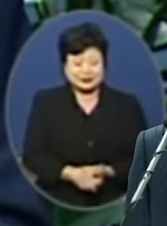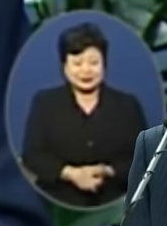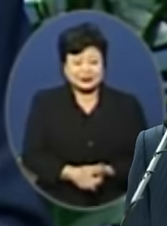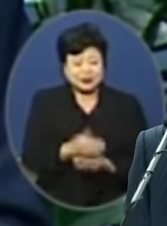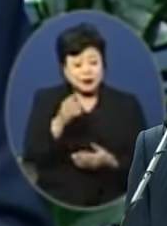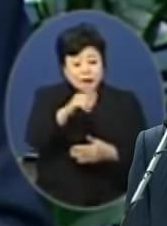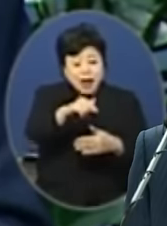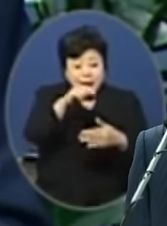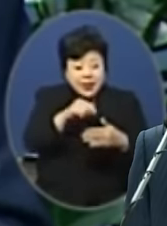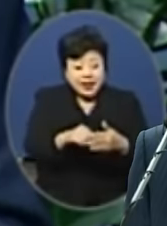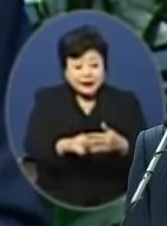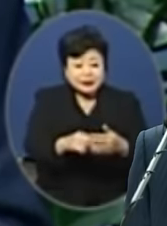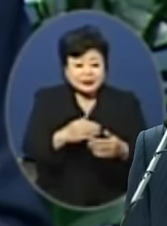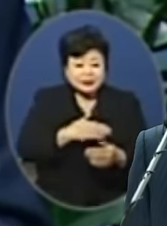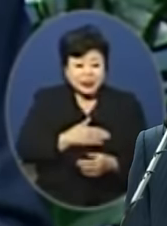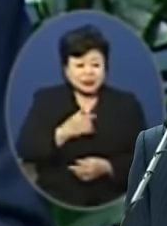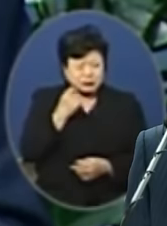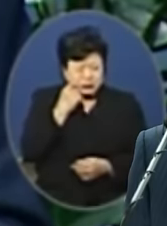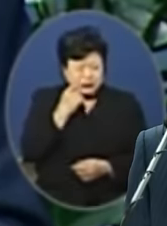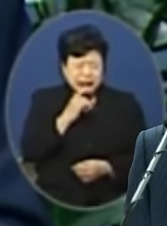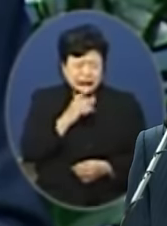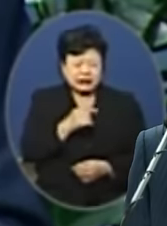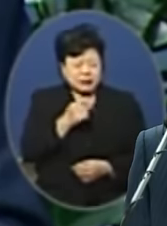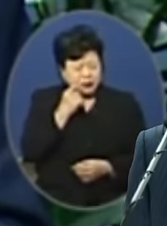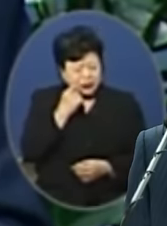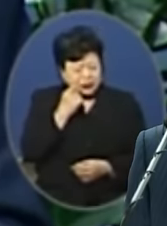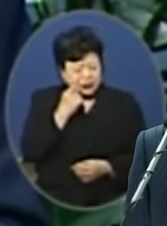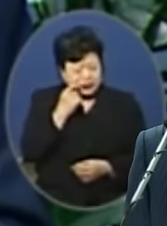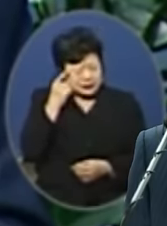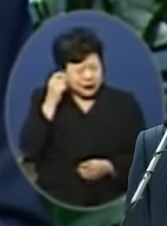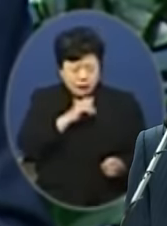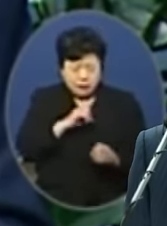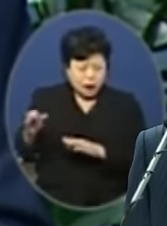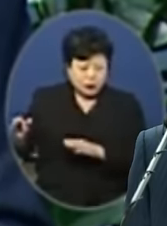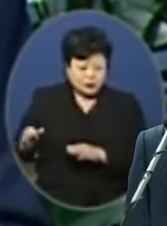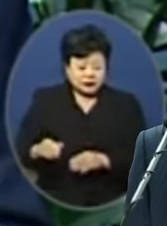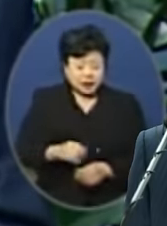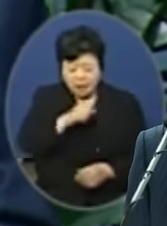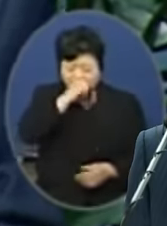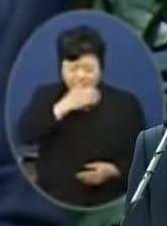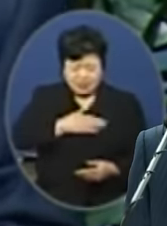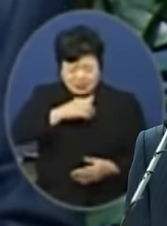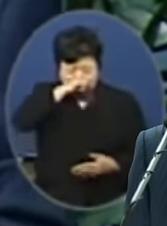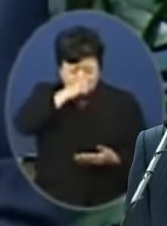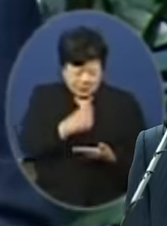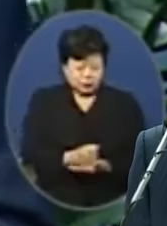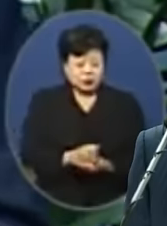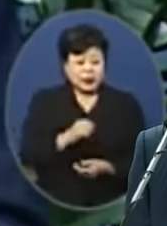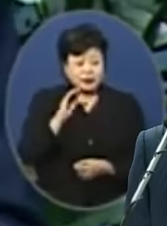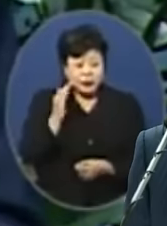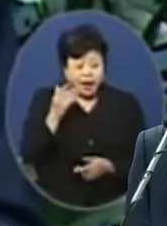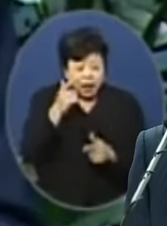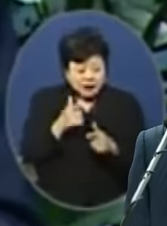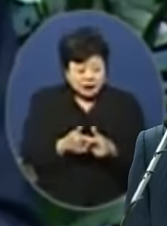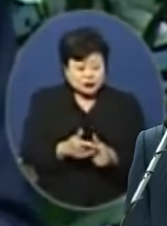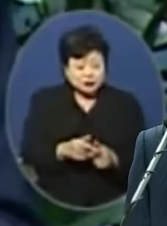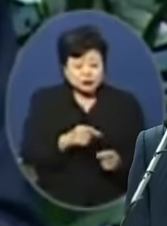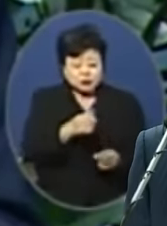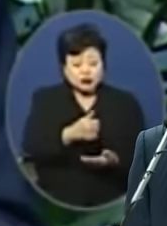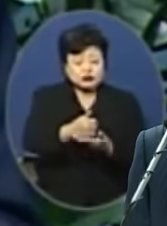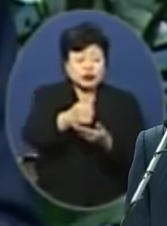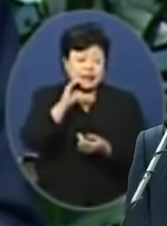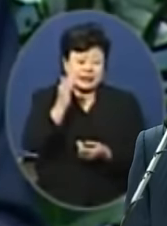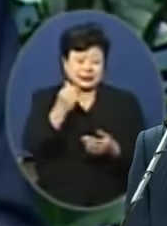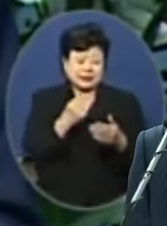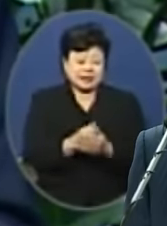여러분 마음속에 나는 못 산다 안 된다 할 수 없다고 생각하지 말고 나는 형통한 사람이다. 예수님이 나의 구주가